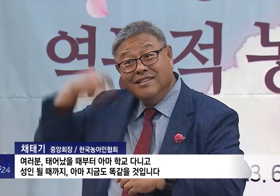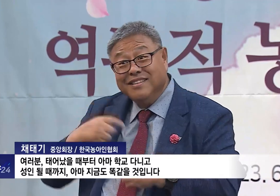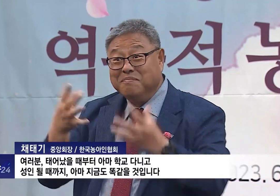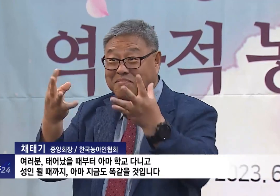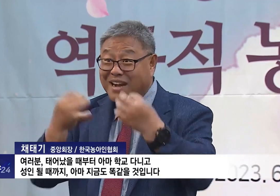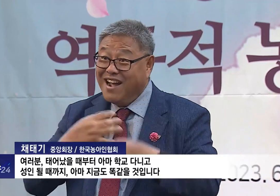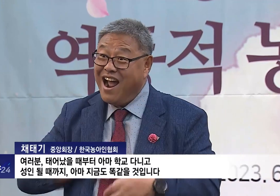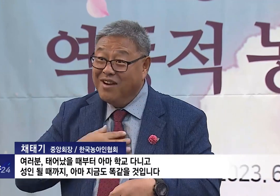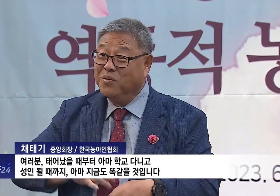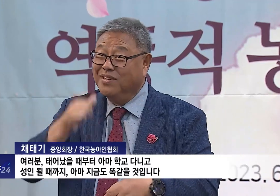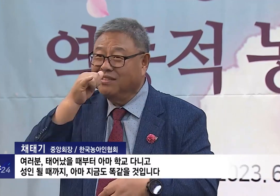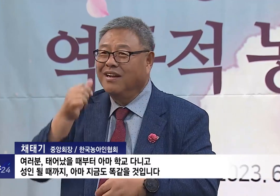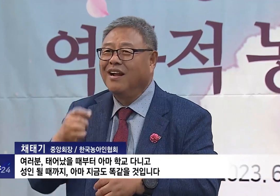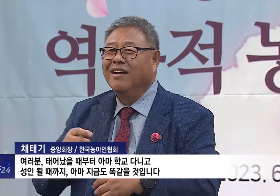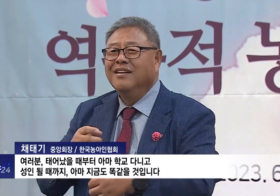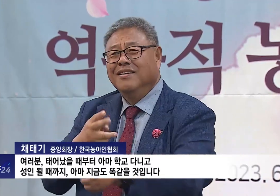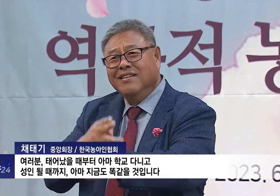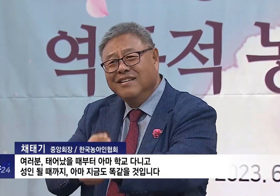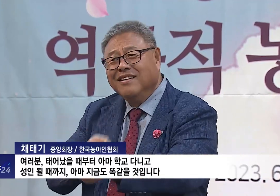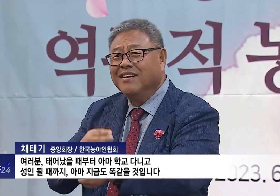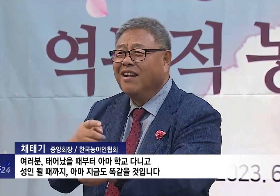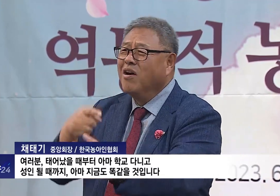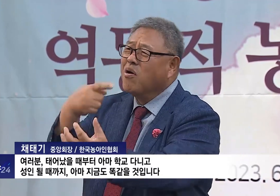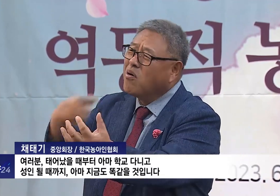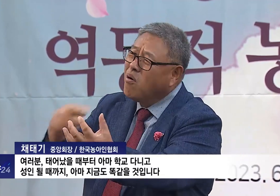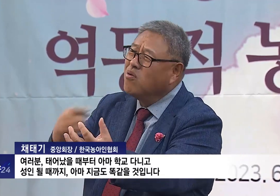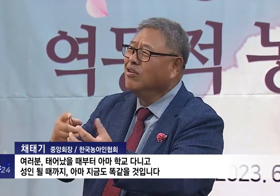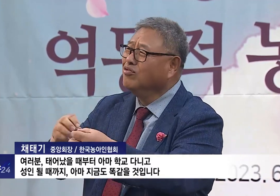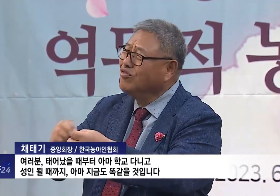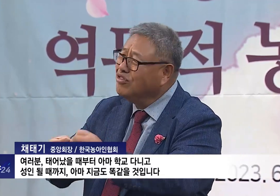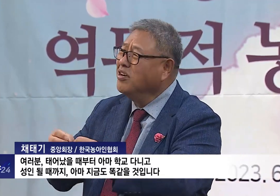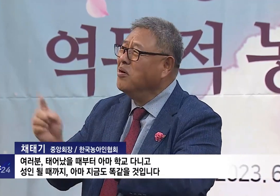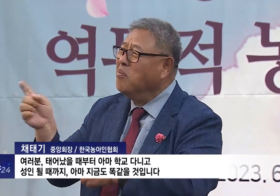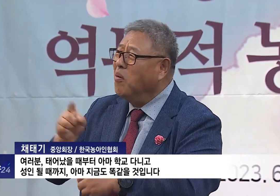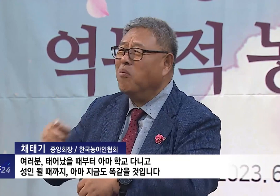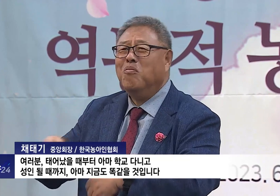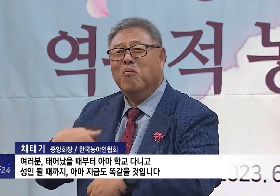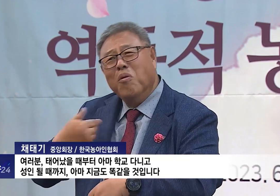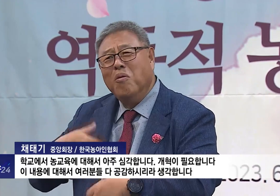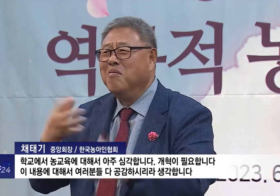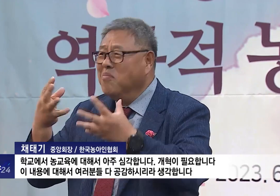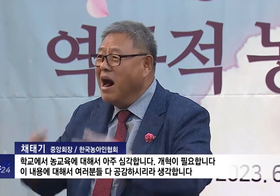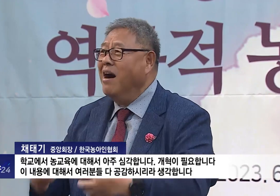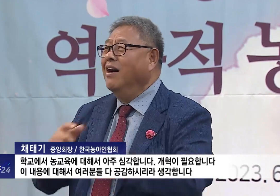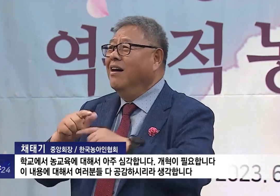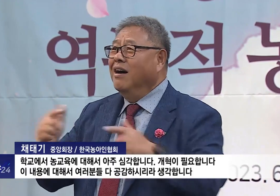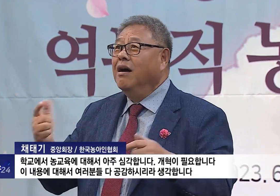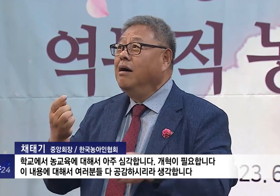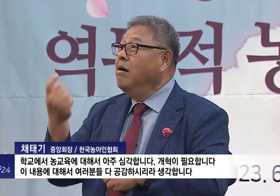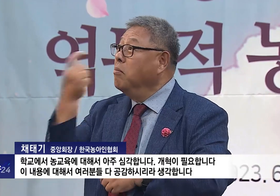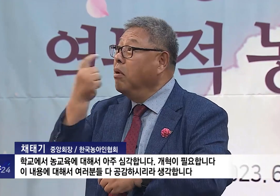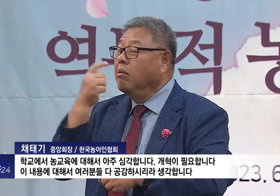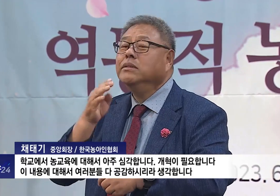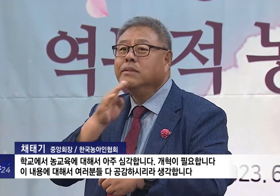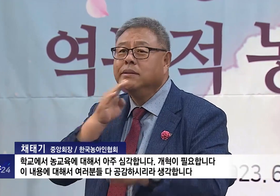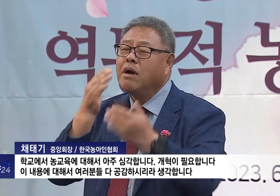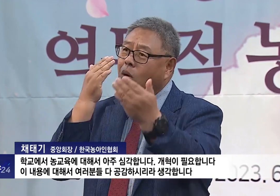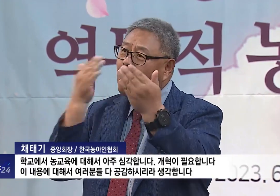여러분들 태어났을 때부터 아마 학교 다니고 성인 될 때까지 아마 지금도 똑같을 겁니다 학교에서